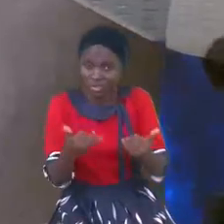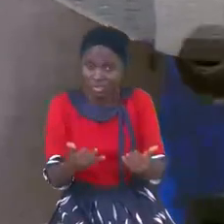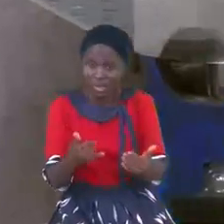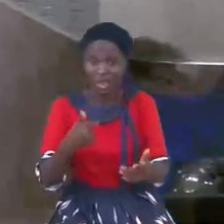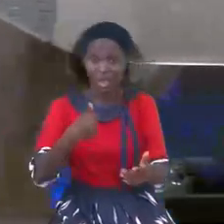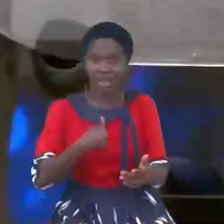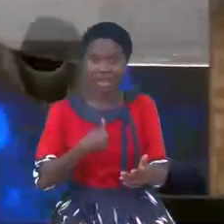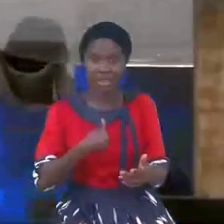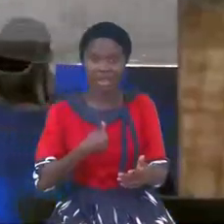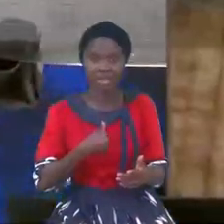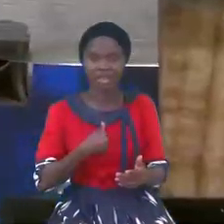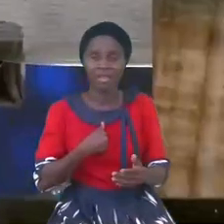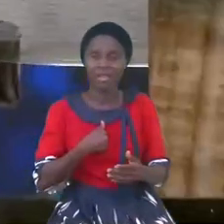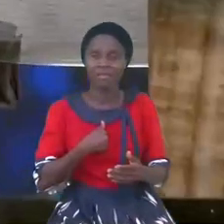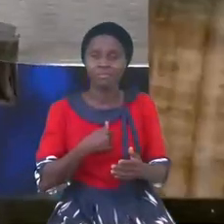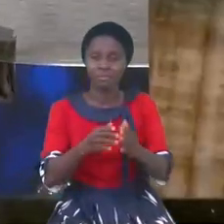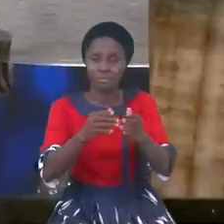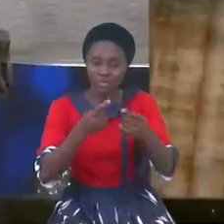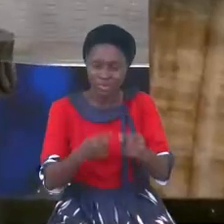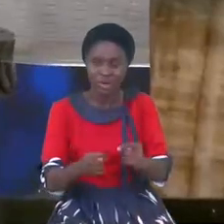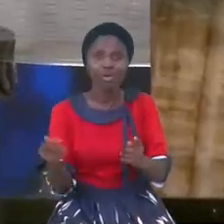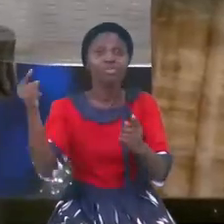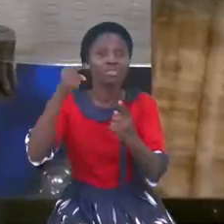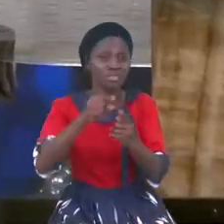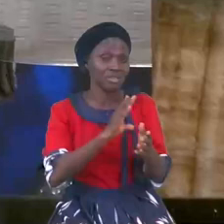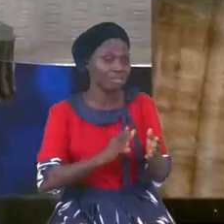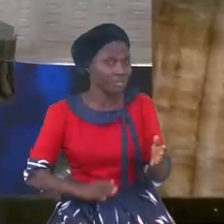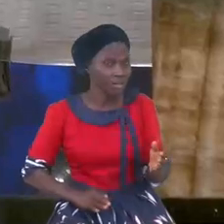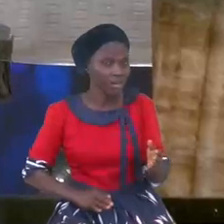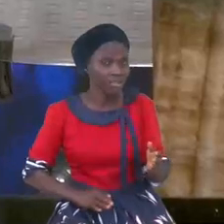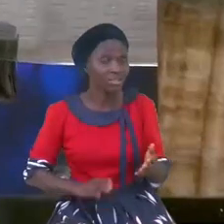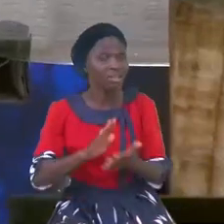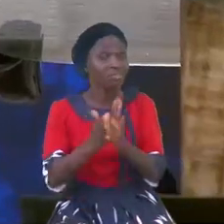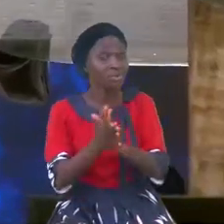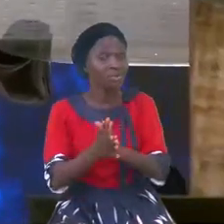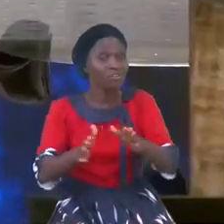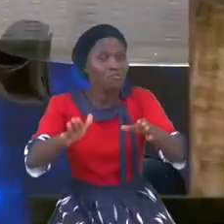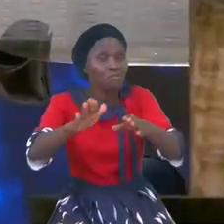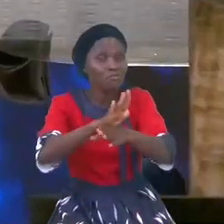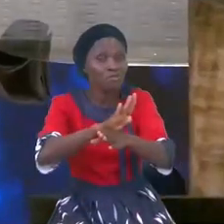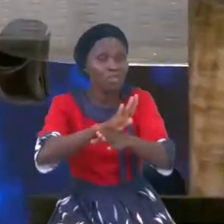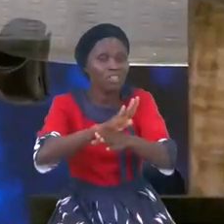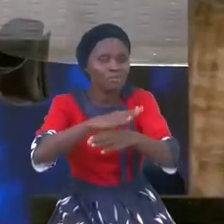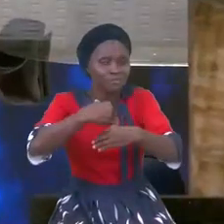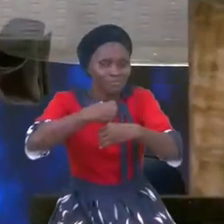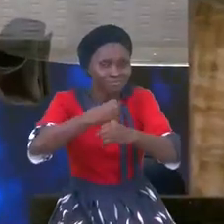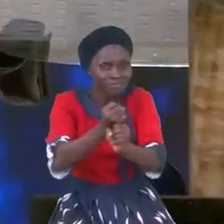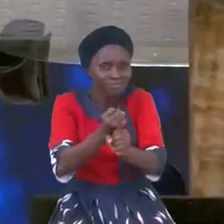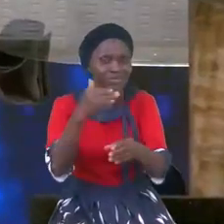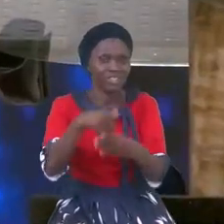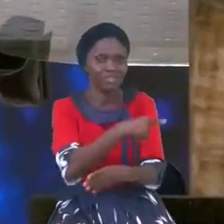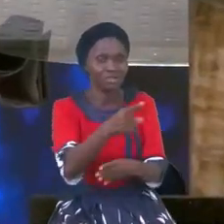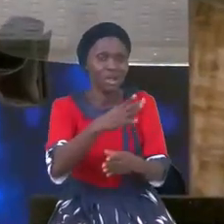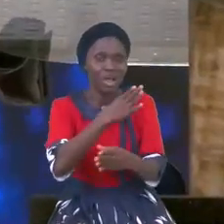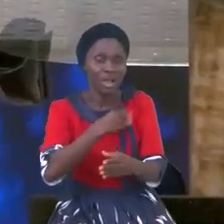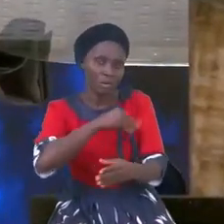que Christ soit formé en vous, soit puissant en vous,